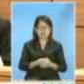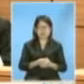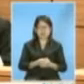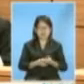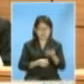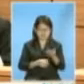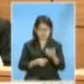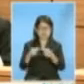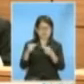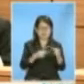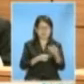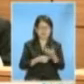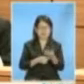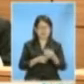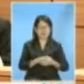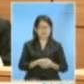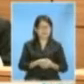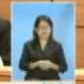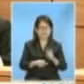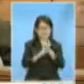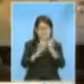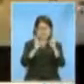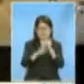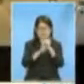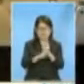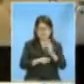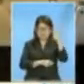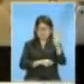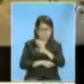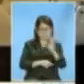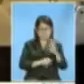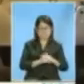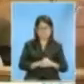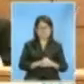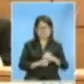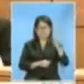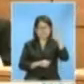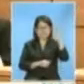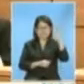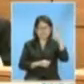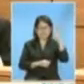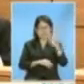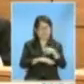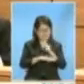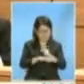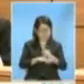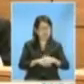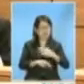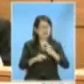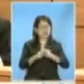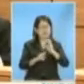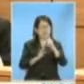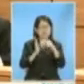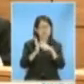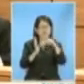นะเชิญต่อครับอยู่ในประเด็นนะครับอย่าประท้วงเลยครับ ท่านประธานที่เคารพครับผมชุมพลจุล